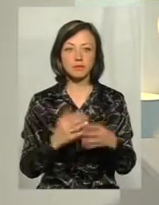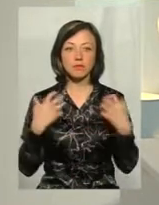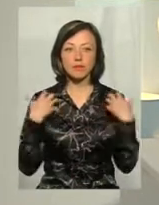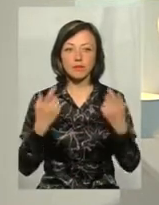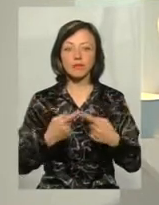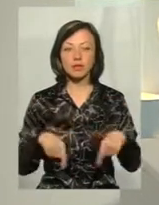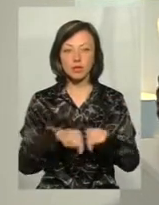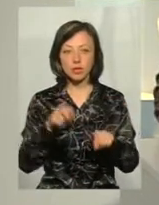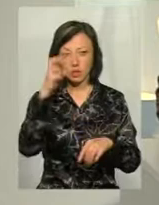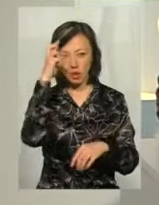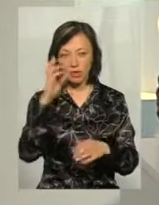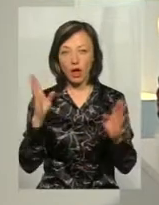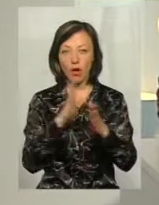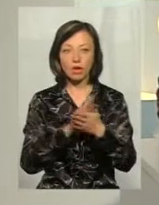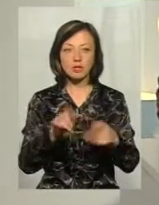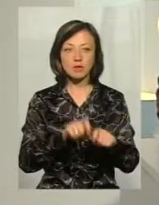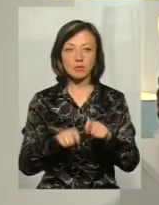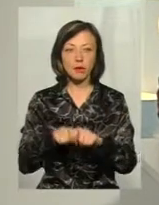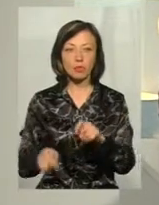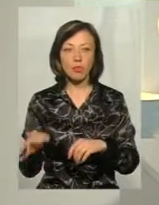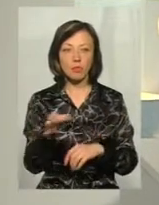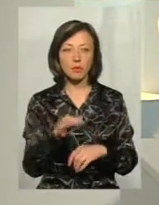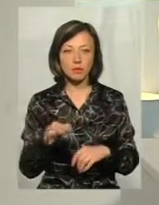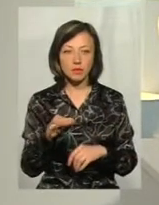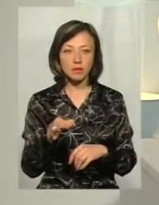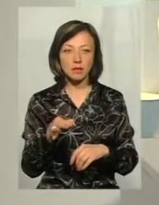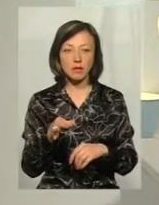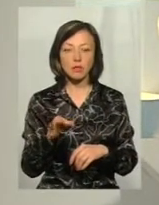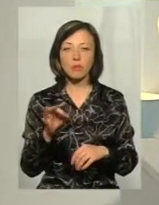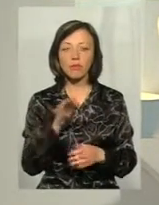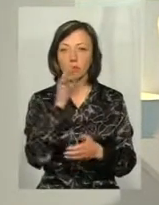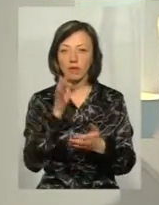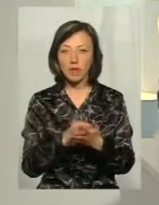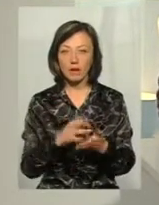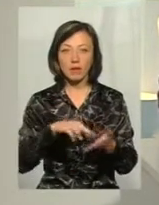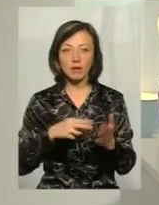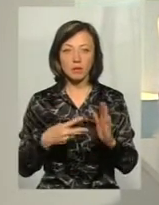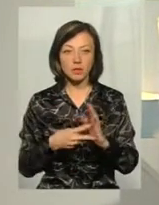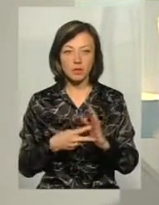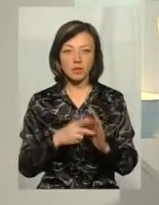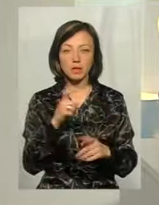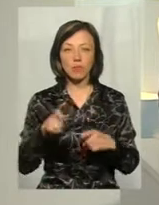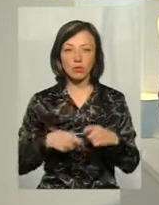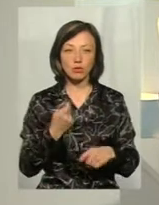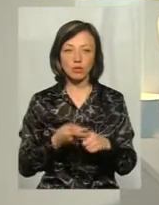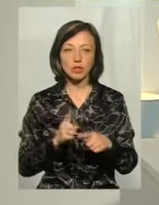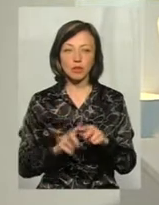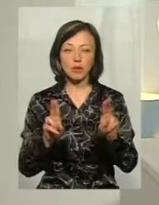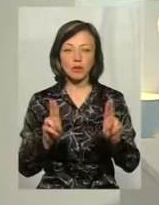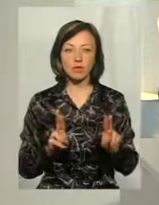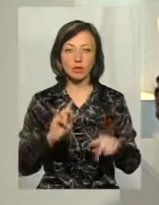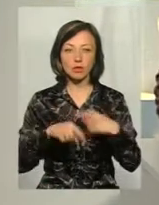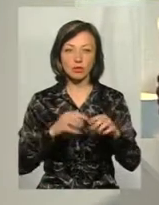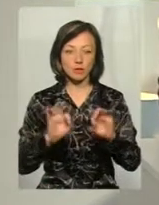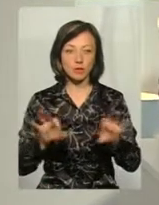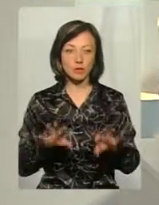начальник відділу Державної екологічної інспекції у Хмельницькій області, про відповідальність, яка передбачена за порушення цих правил, у